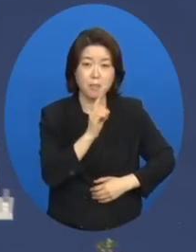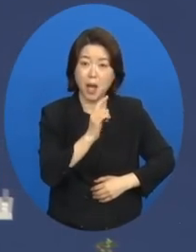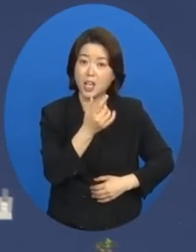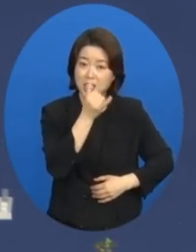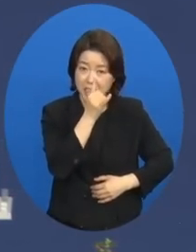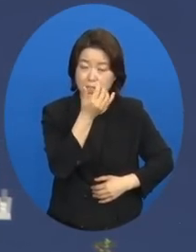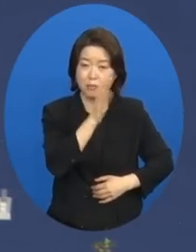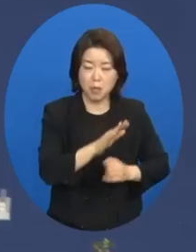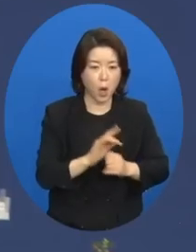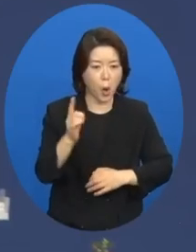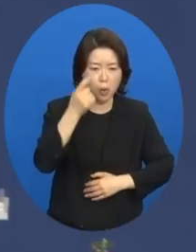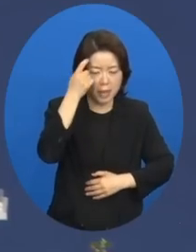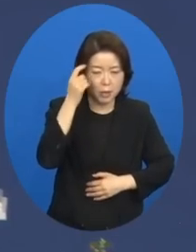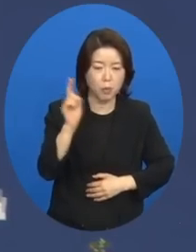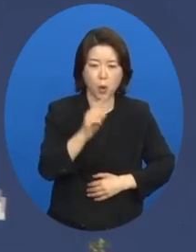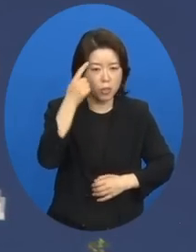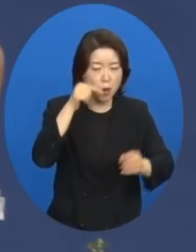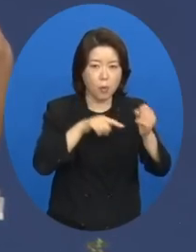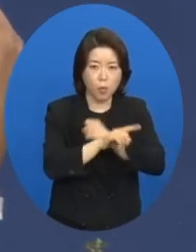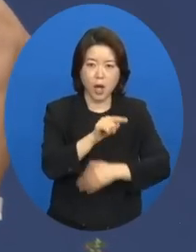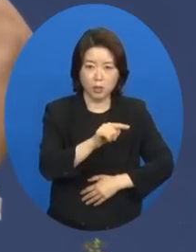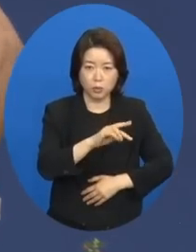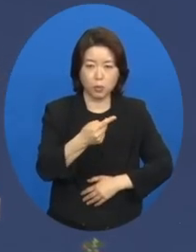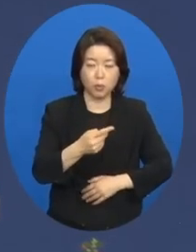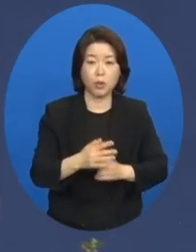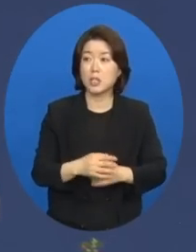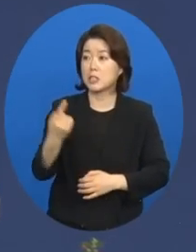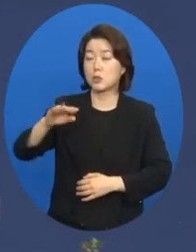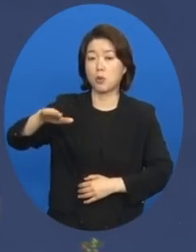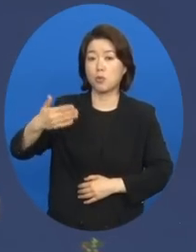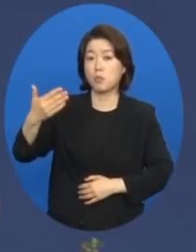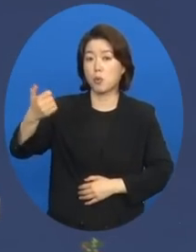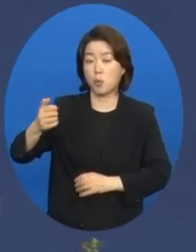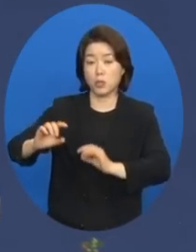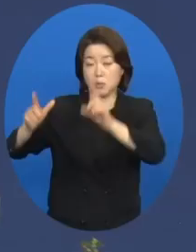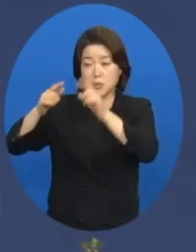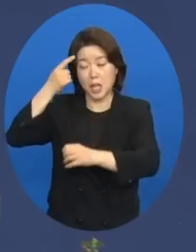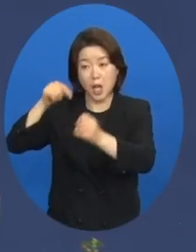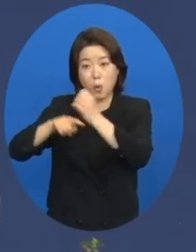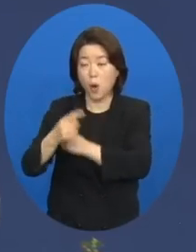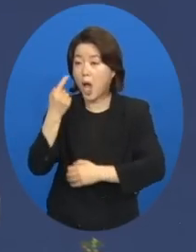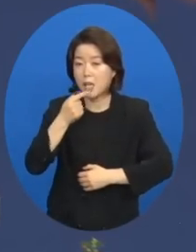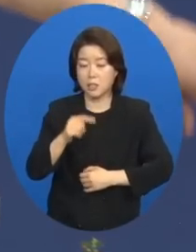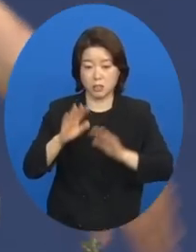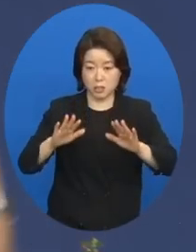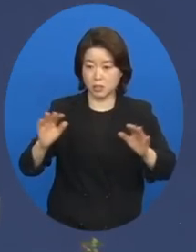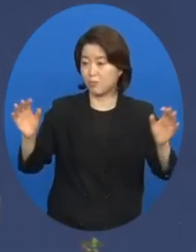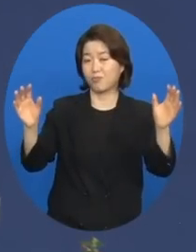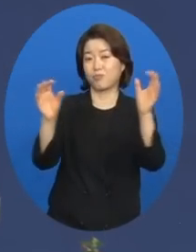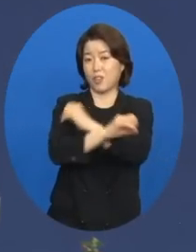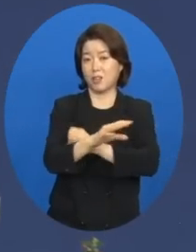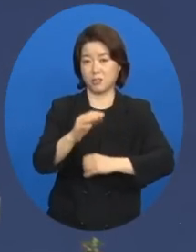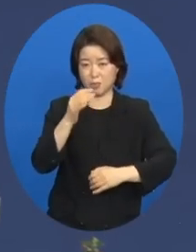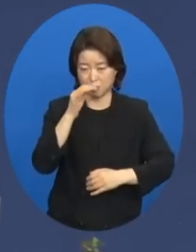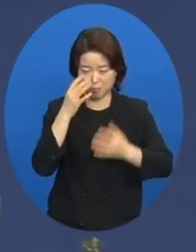어떤 이데올로기도 어떤 과학도 여러분 1950년대 과학이론이 지금 와서는 다 폐기된 게